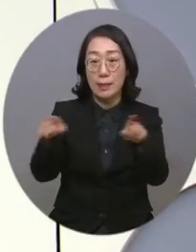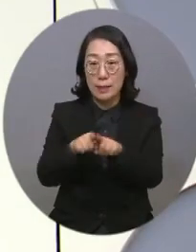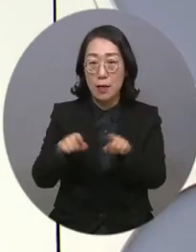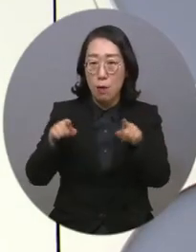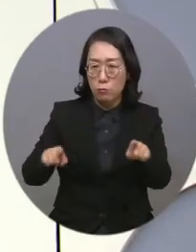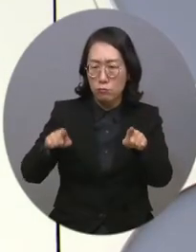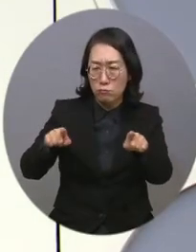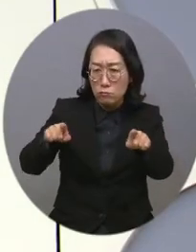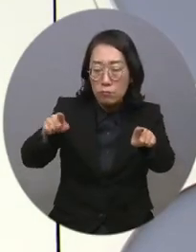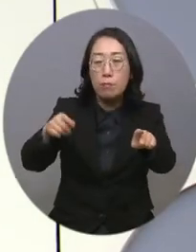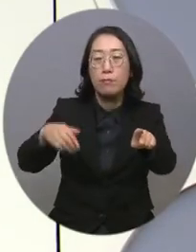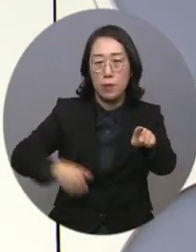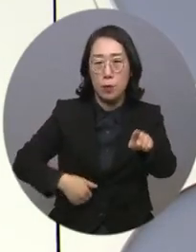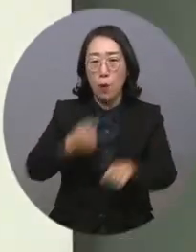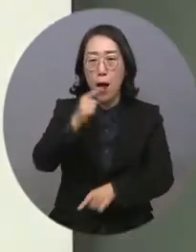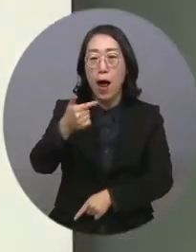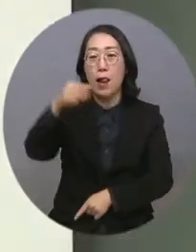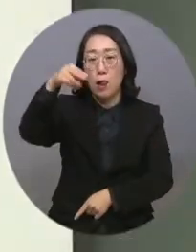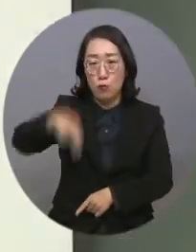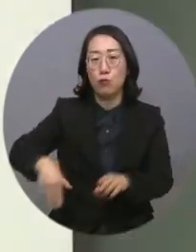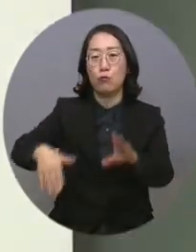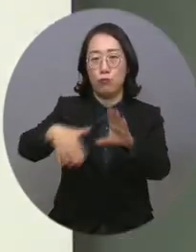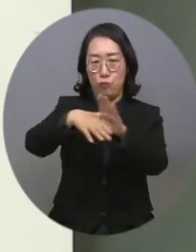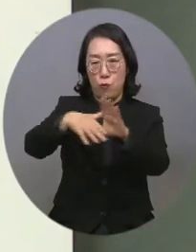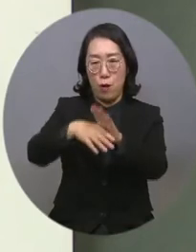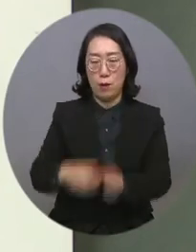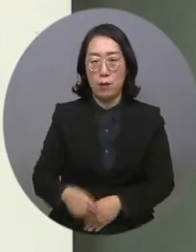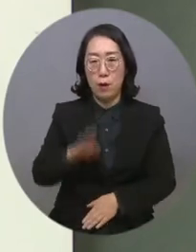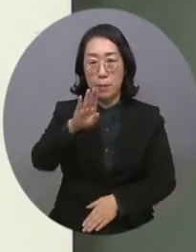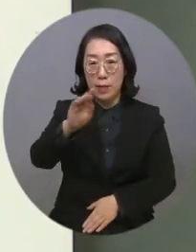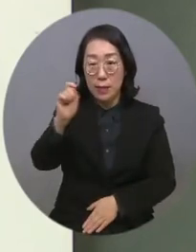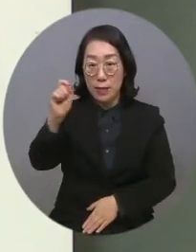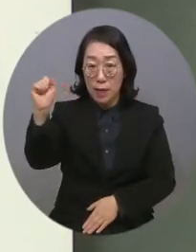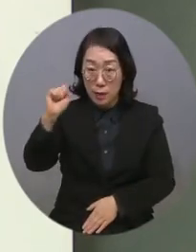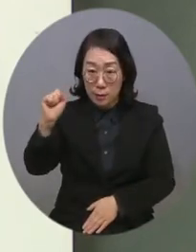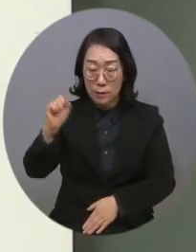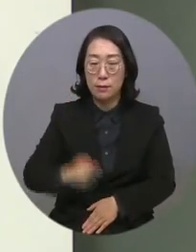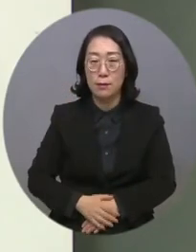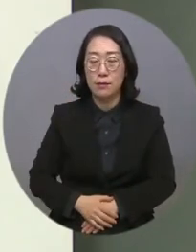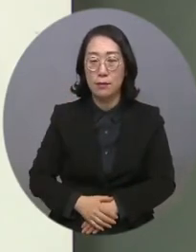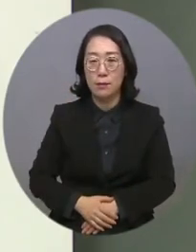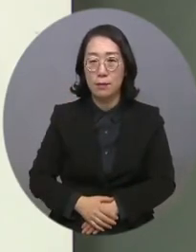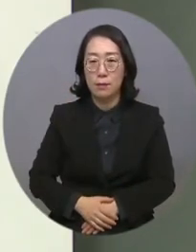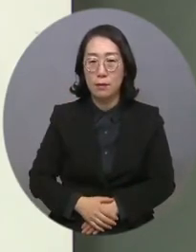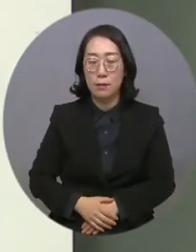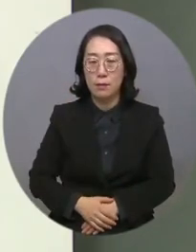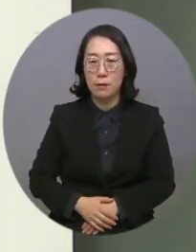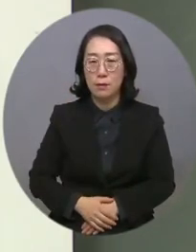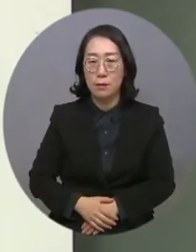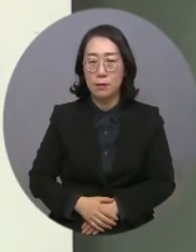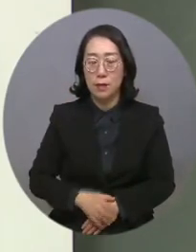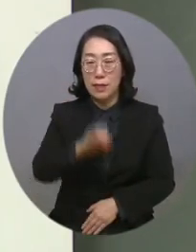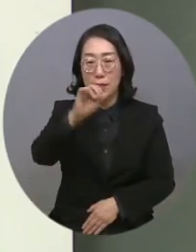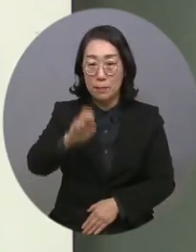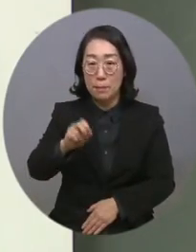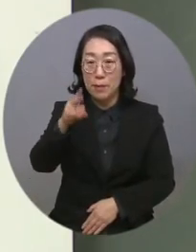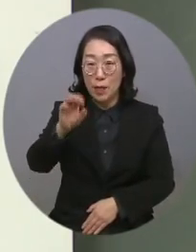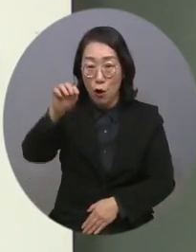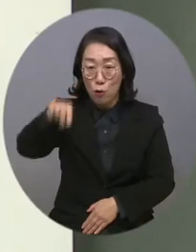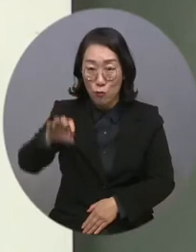것 같아요. 그렇죠. 한류라는 거 있지 않습니까? 그렇습니다. 예. 그래서 이제 BTS라든가 뭐 임영웅 군은 아직은 지금 등장은